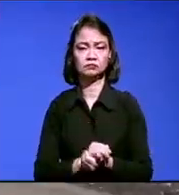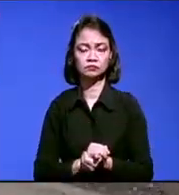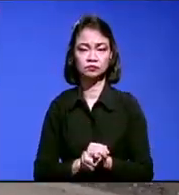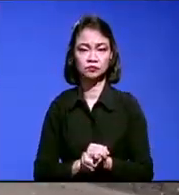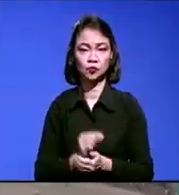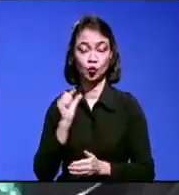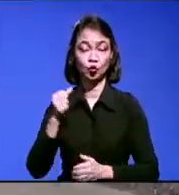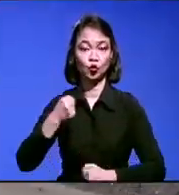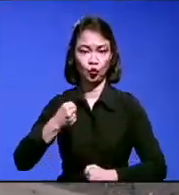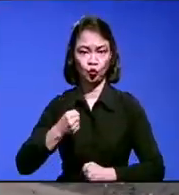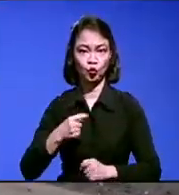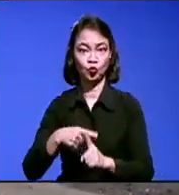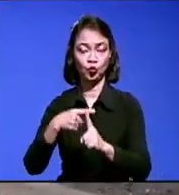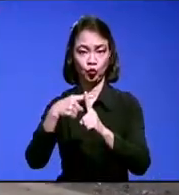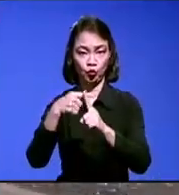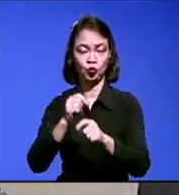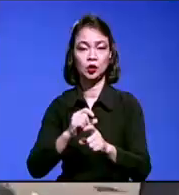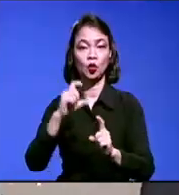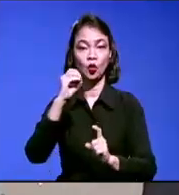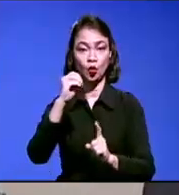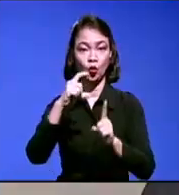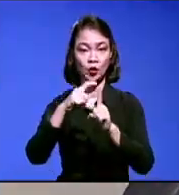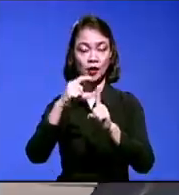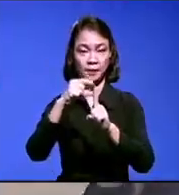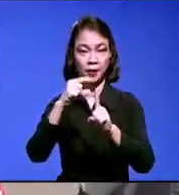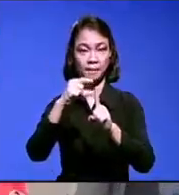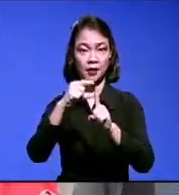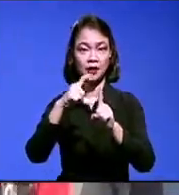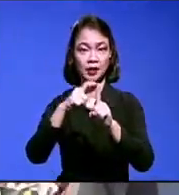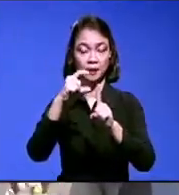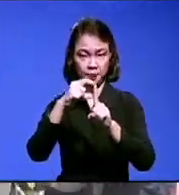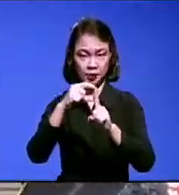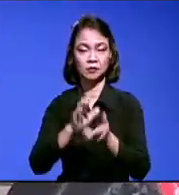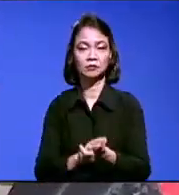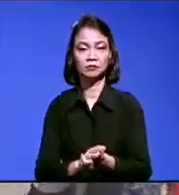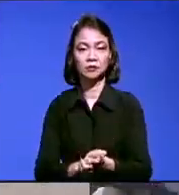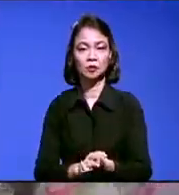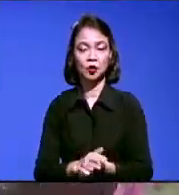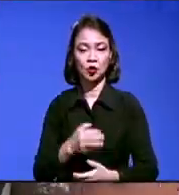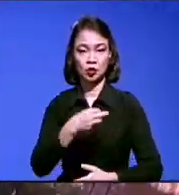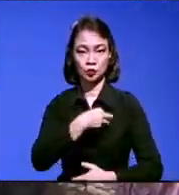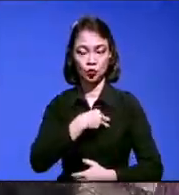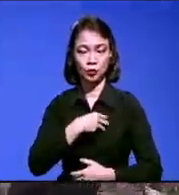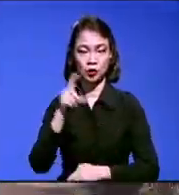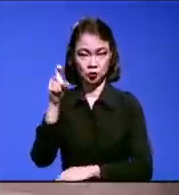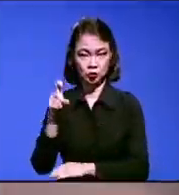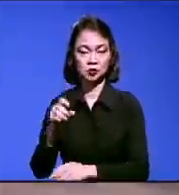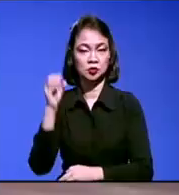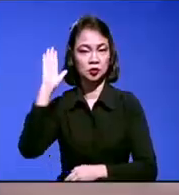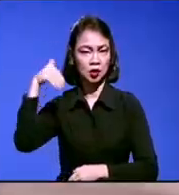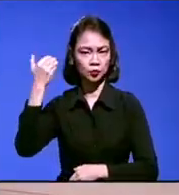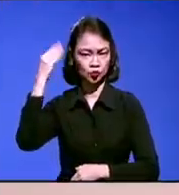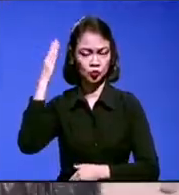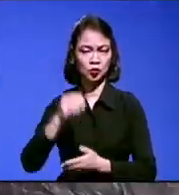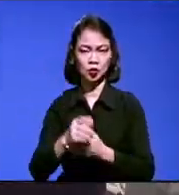Untuk mengantisipasi terus meningkatnya angka PDP dan ODP di wilayah kota penyangga ibu kota, Sabtu siang Bupati Bogor Ade Yasin menggelar pemeriksaan suhu